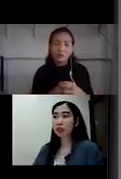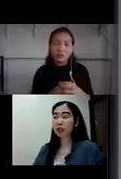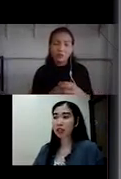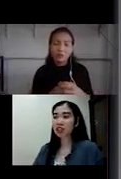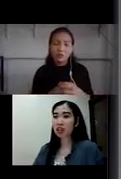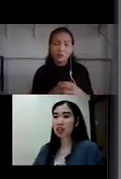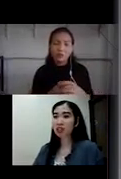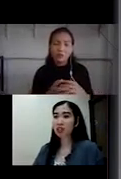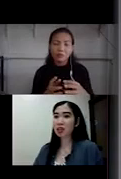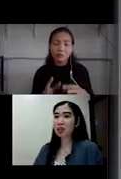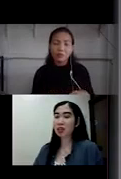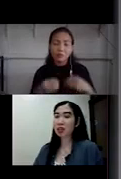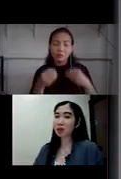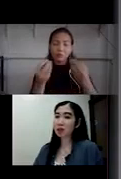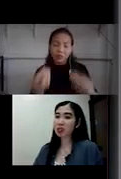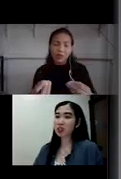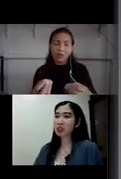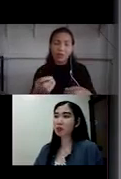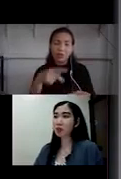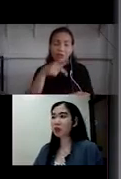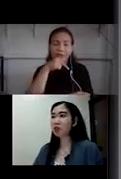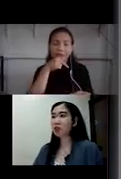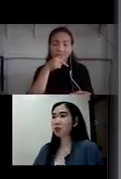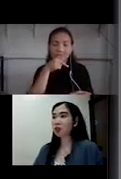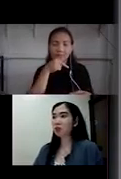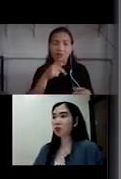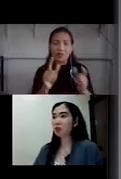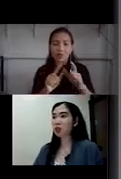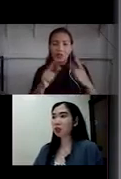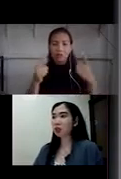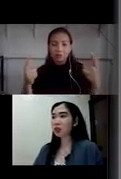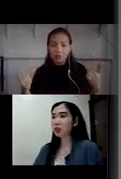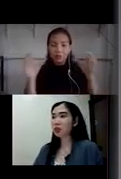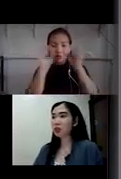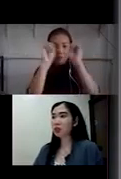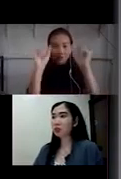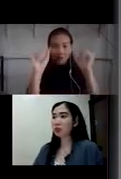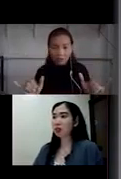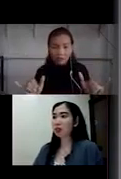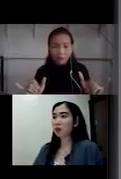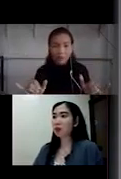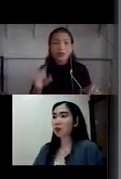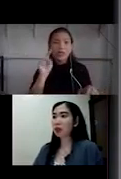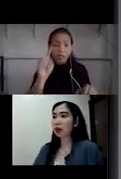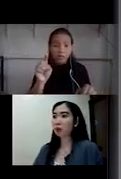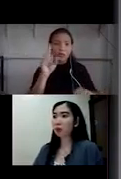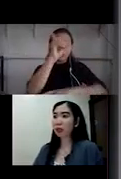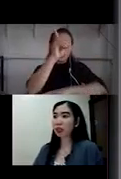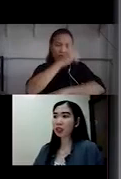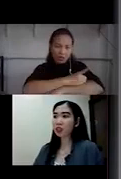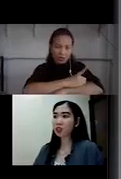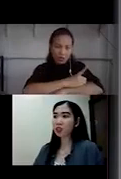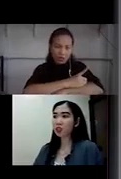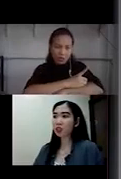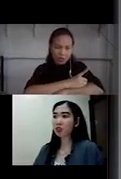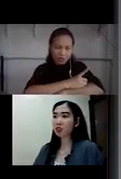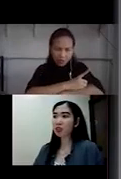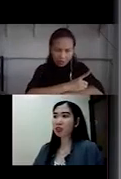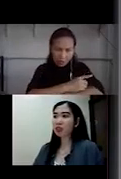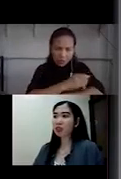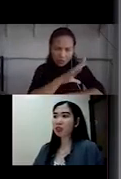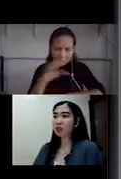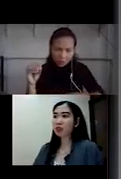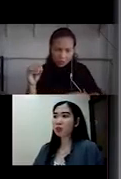password ng credentials sa library system nyo, pwede nyo i-click yung 1 day. Tapos, kung makikita nyo